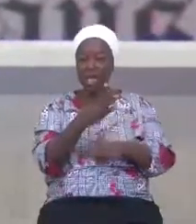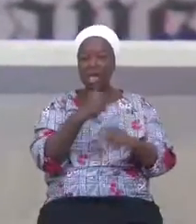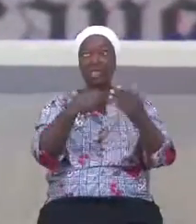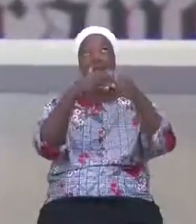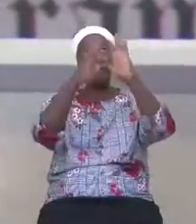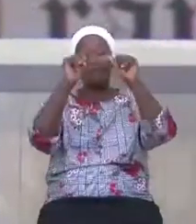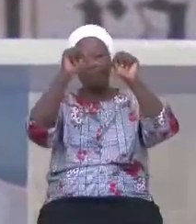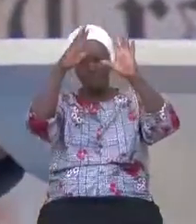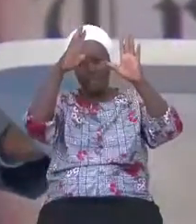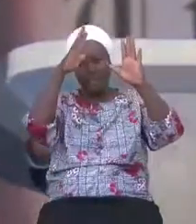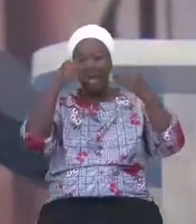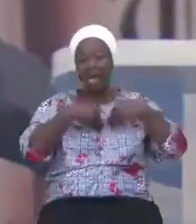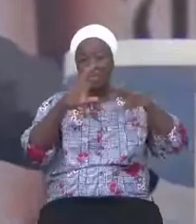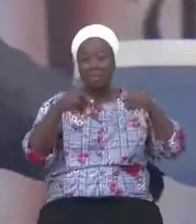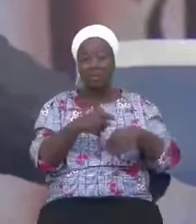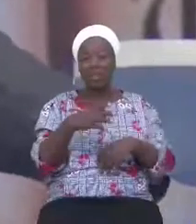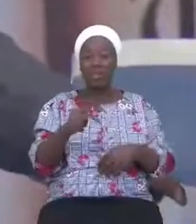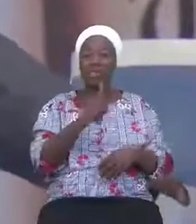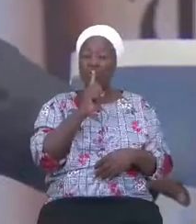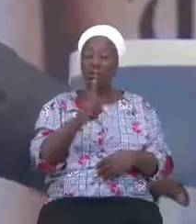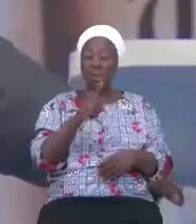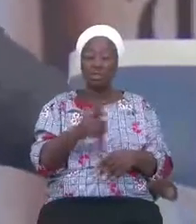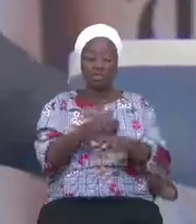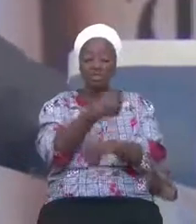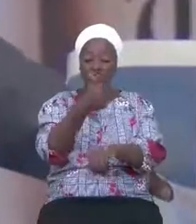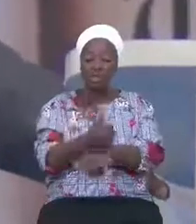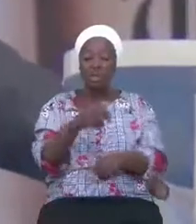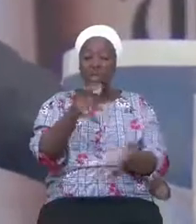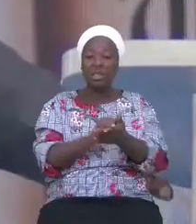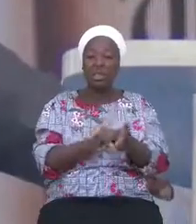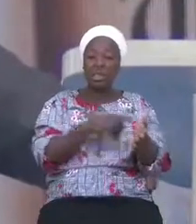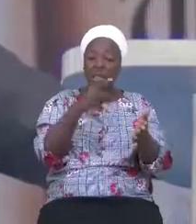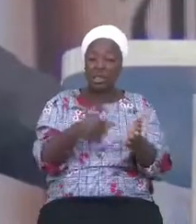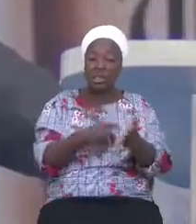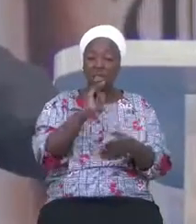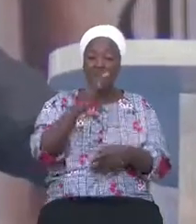Père Céleste a donné l'assurance, la confirmation que voici